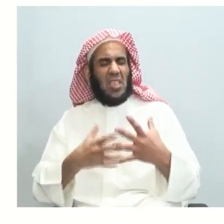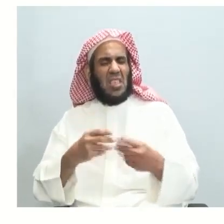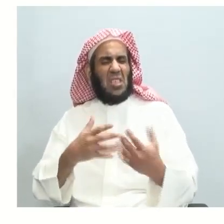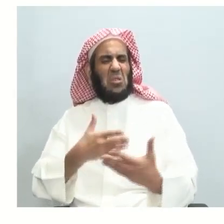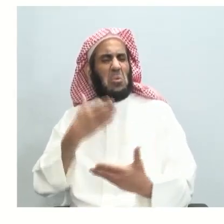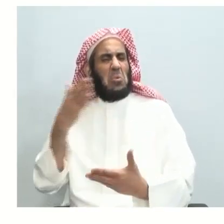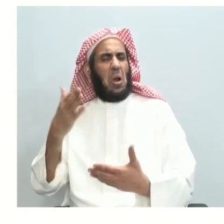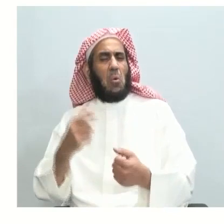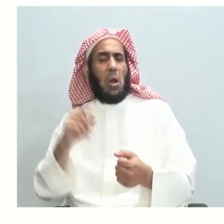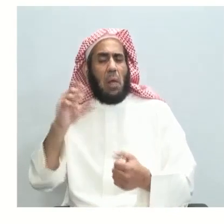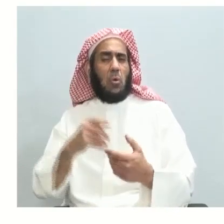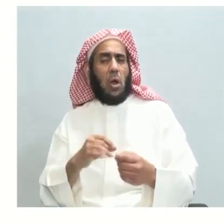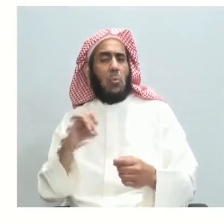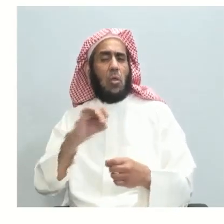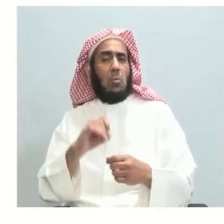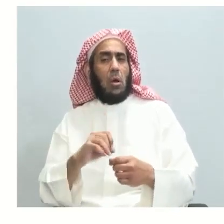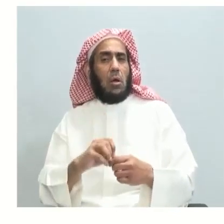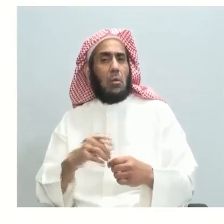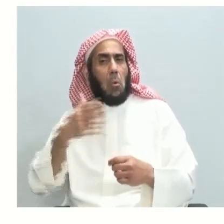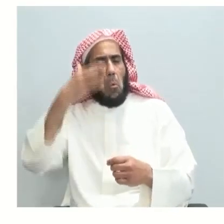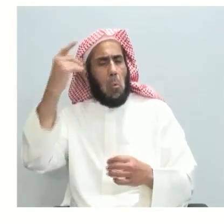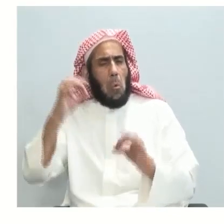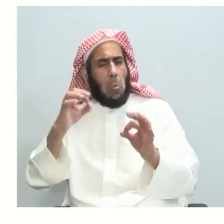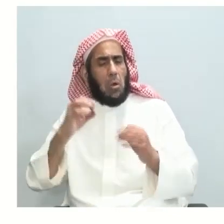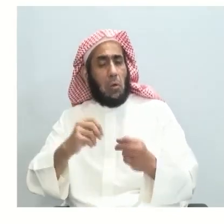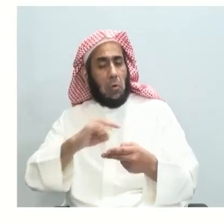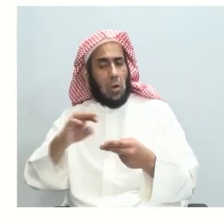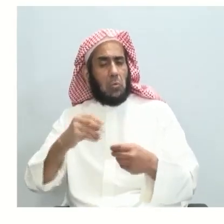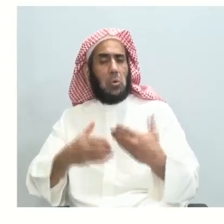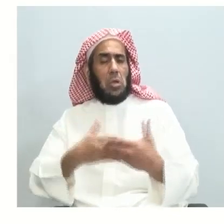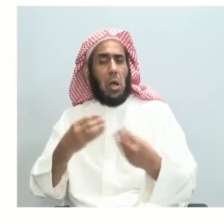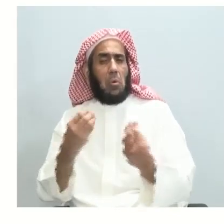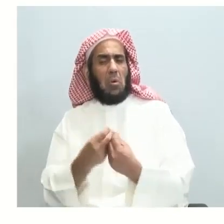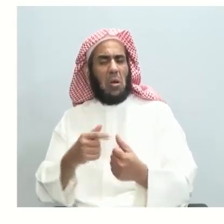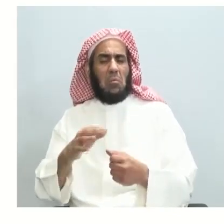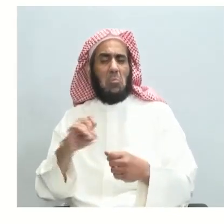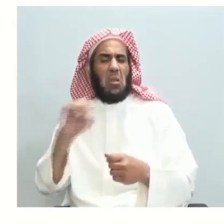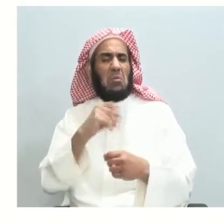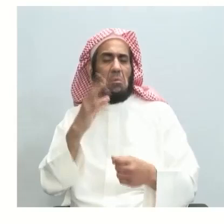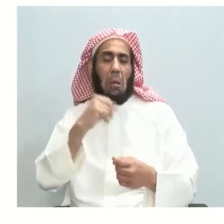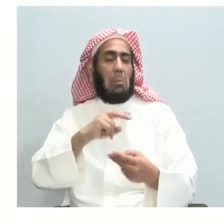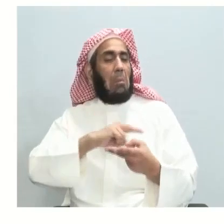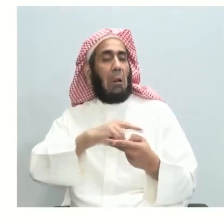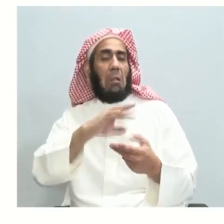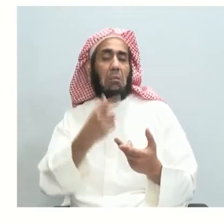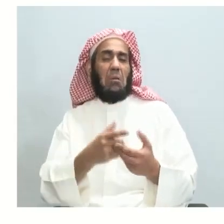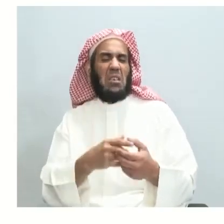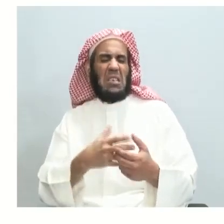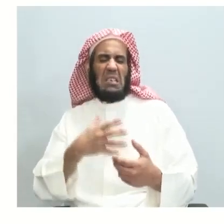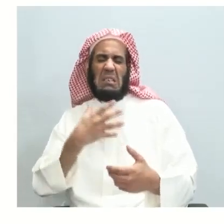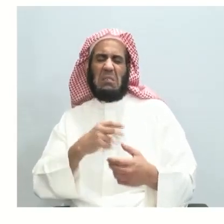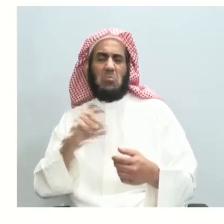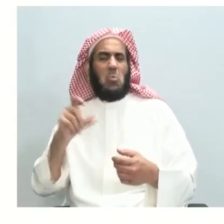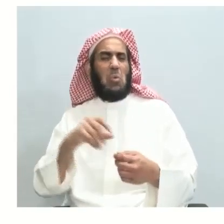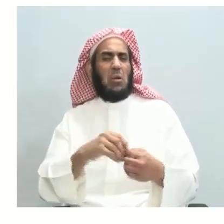كما نشاهد مثلا هنالك منظمات محترفه في الرد على الشكوى والتعامل هنالك منظمات قد لا تقوم بالرد وبالتالي هنالك تذمر من